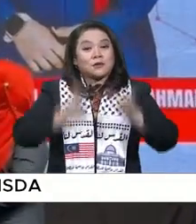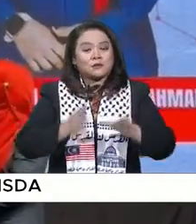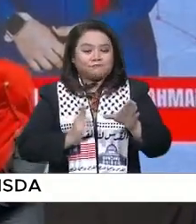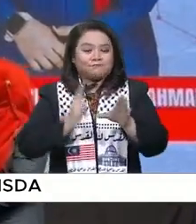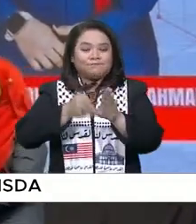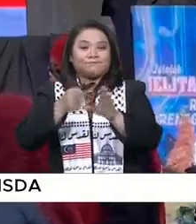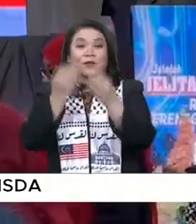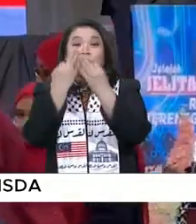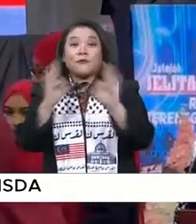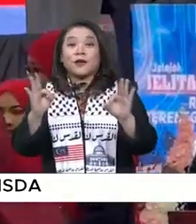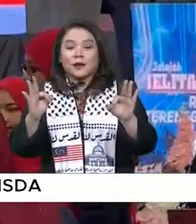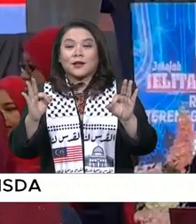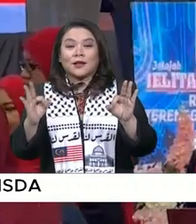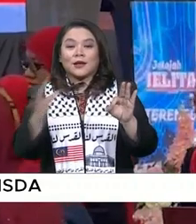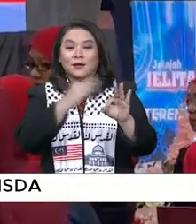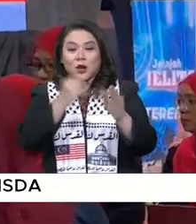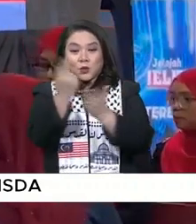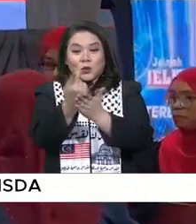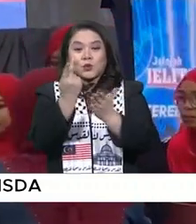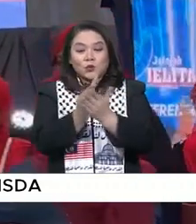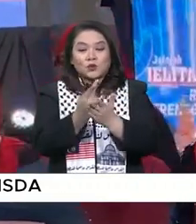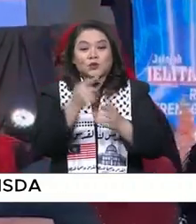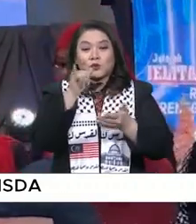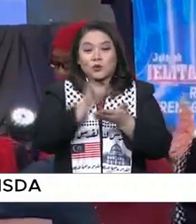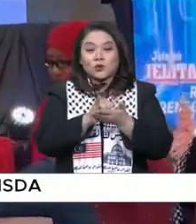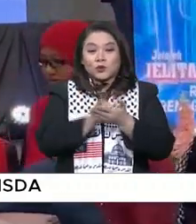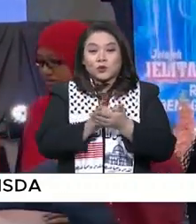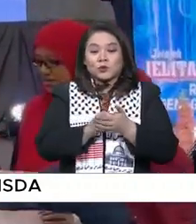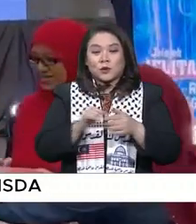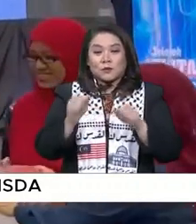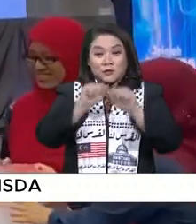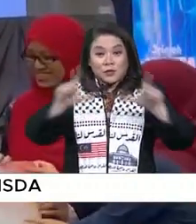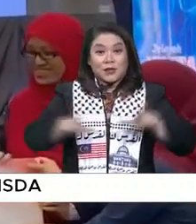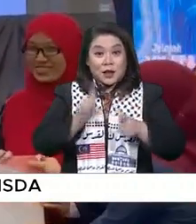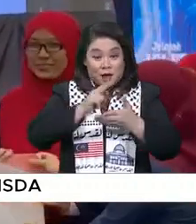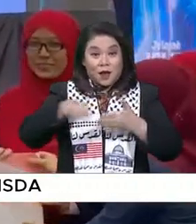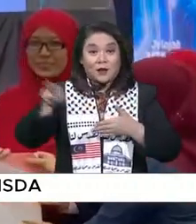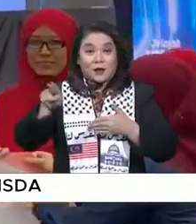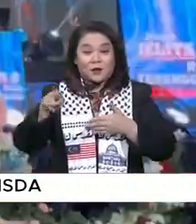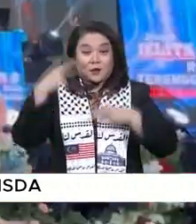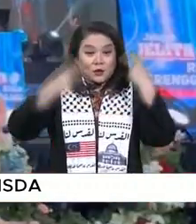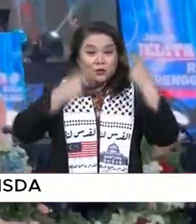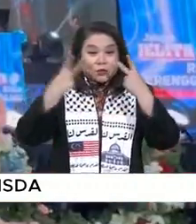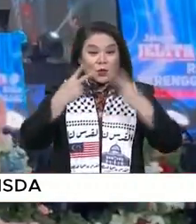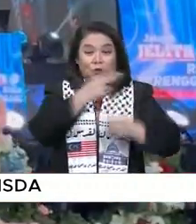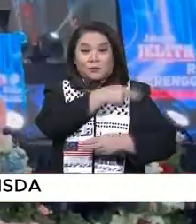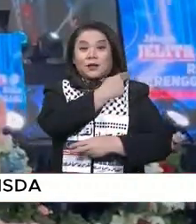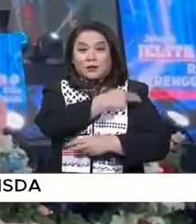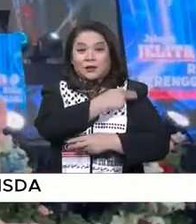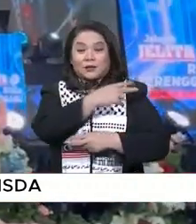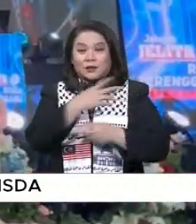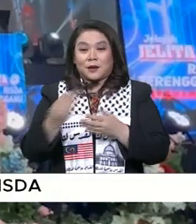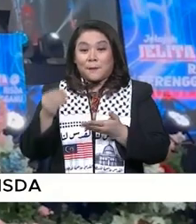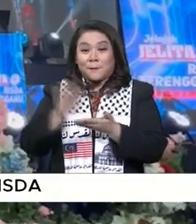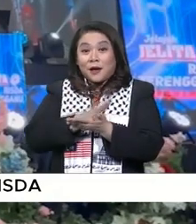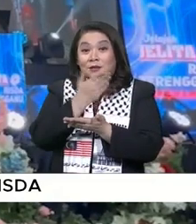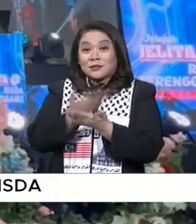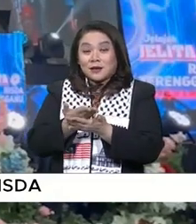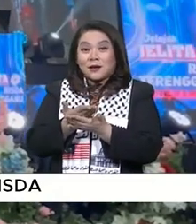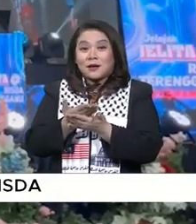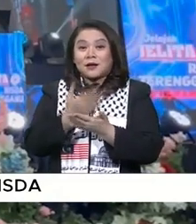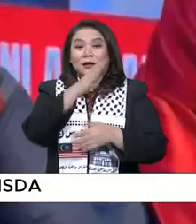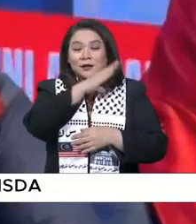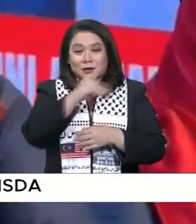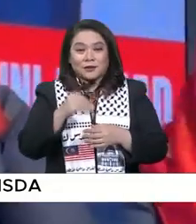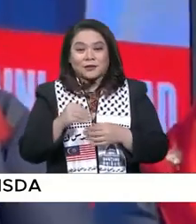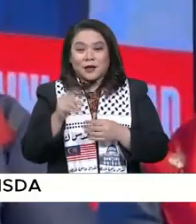secara percuma. Antara kursus terbabit ialah pensijilan halal, pelancongan, hospitality dan kulinari serta teknologi